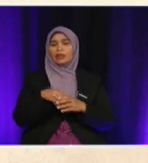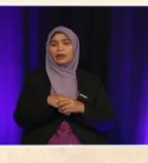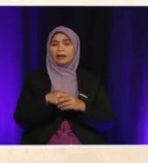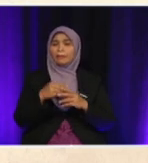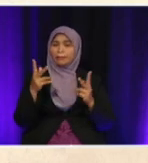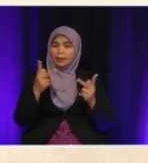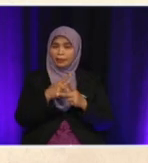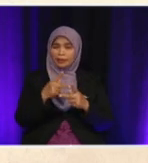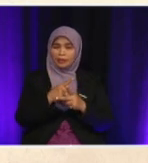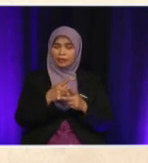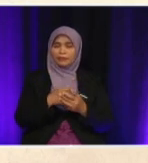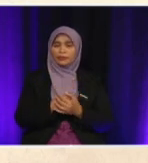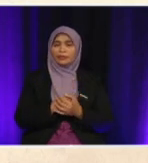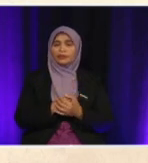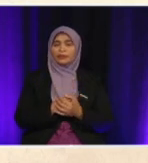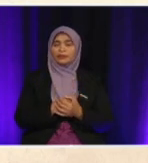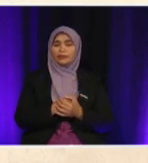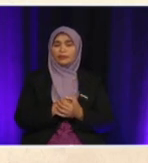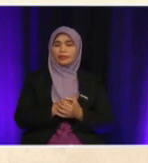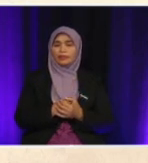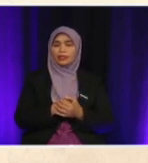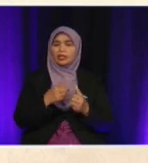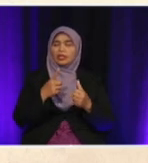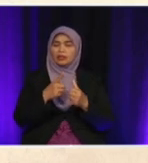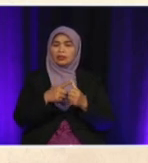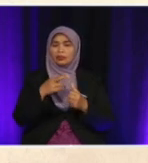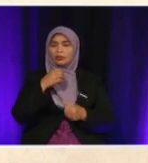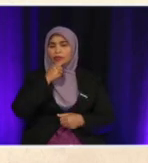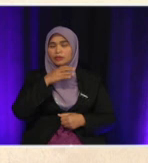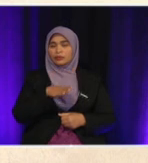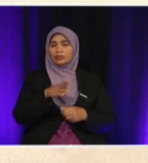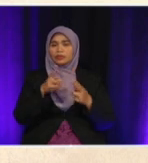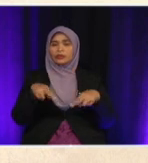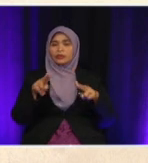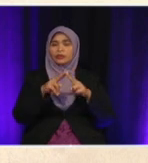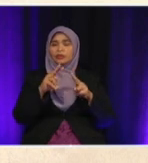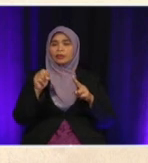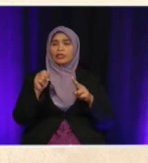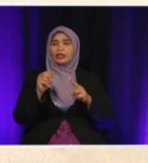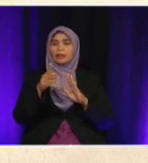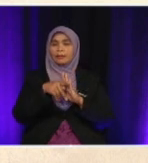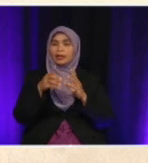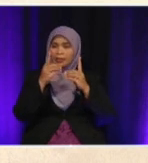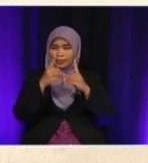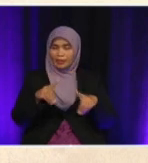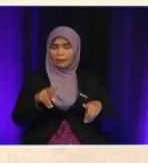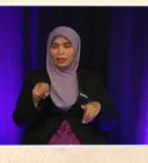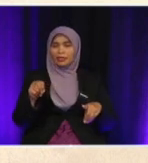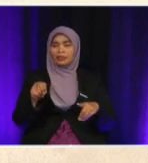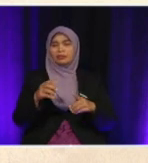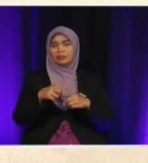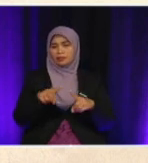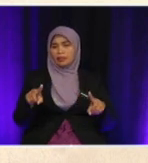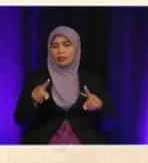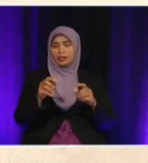Coba kita lihat aspek yang umum terlebih dahulu yaitu Rasulullah mengutamakan perdamaian berbanding peperangan